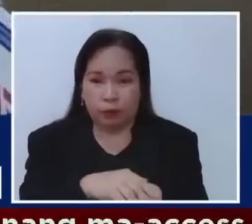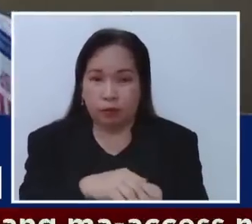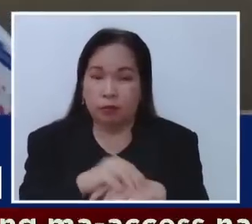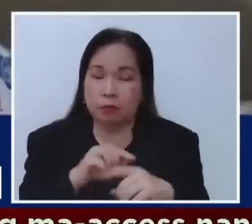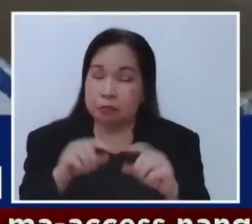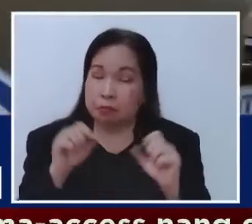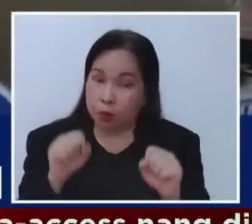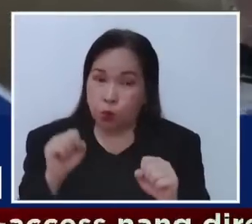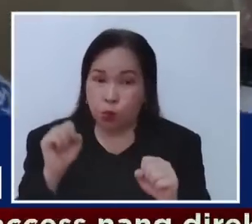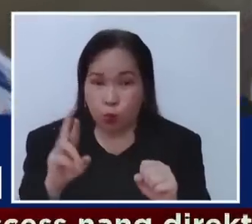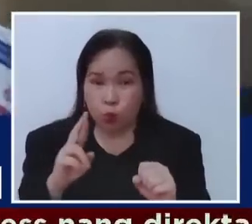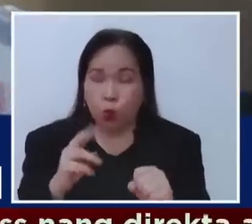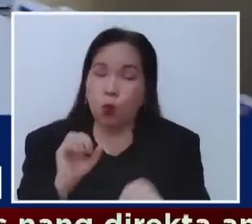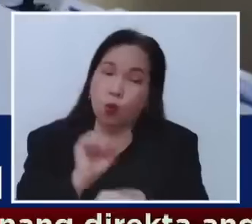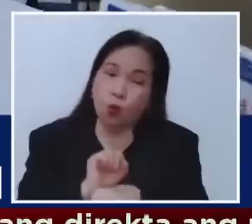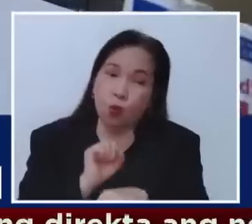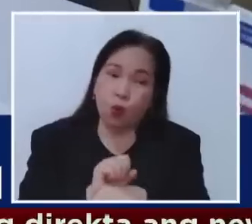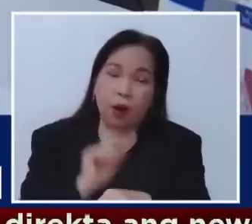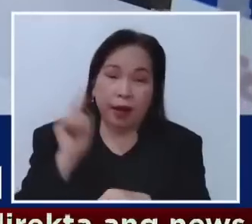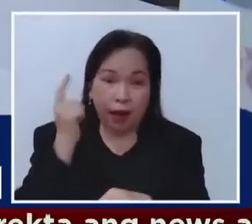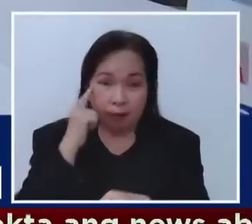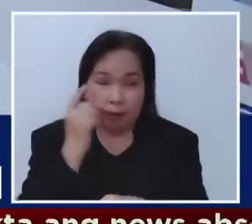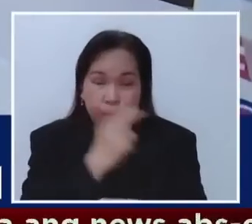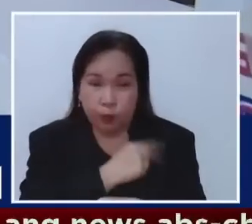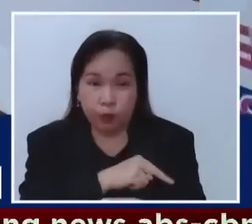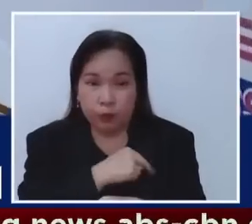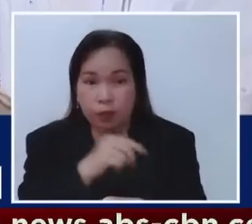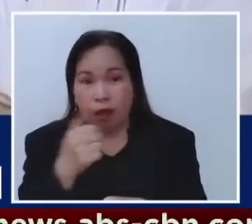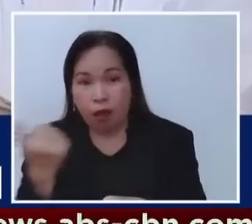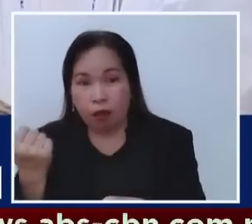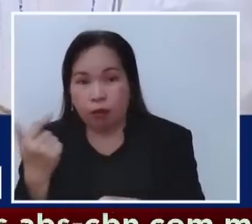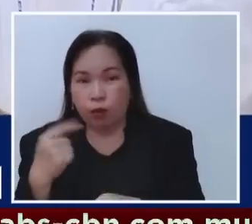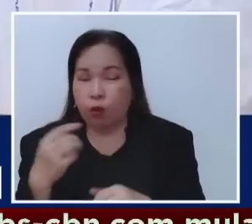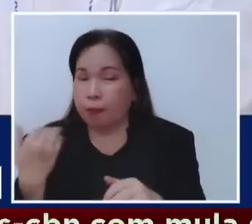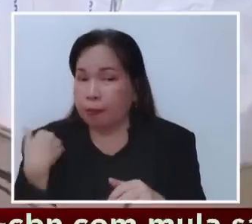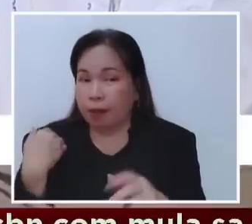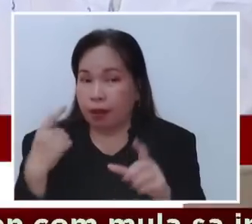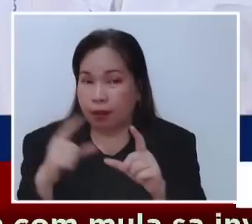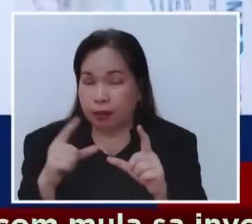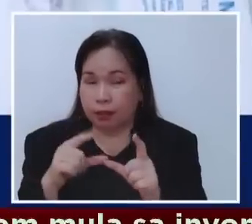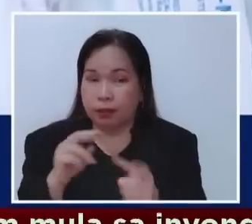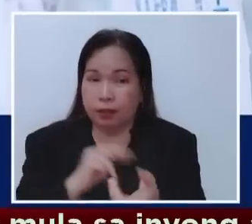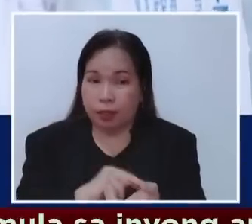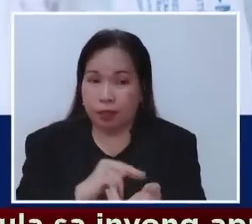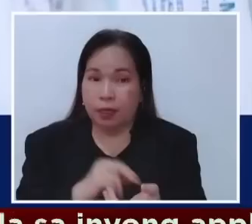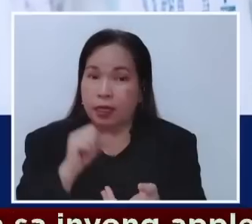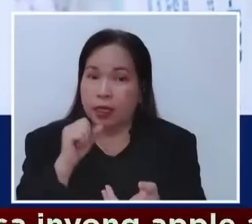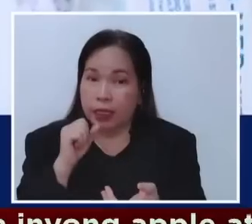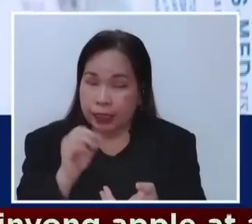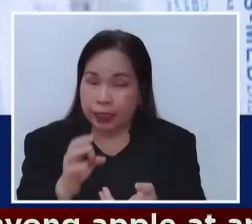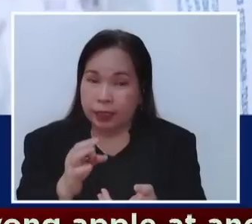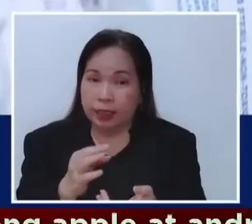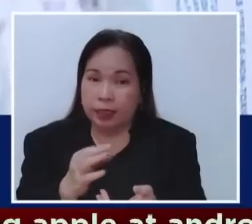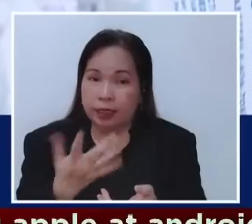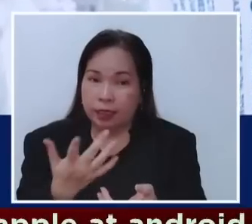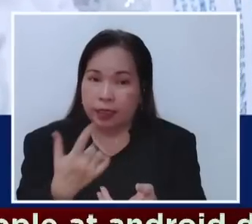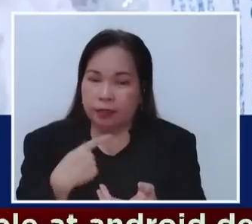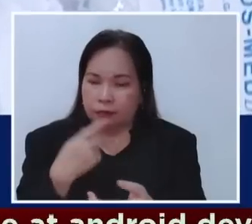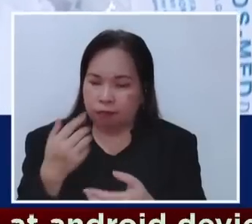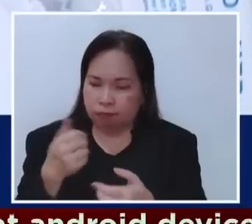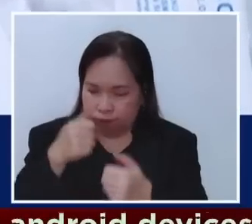anyang makapagtrabaho sa mga government hospital ang mga di-lisensyadong nurse kung isa sa ilalim sila sa pamamahala ng